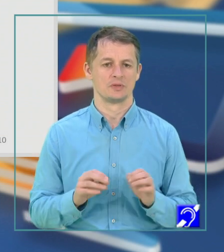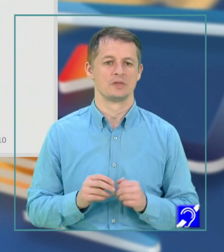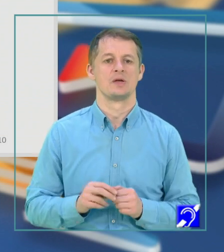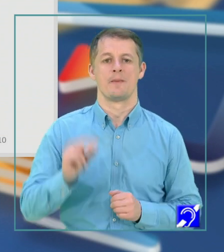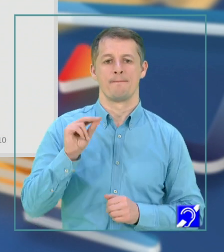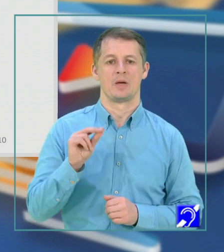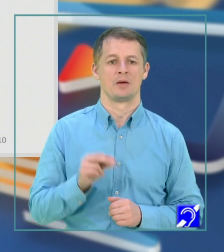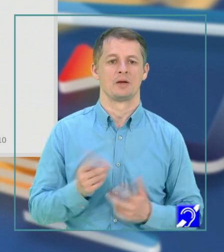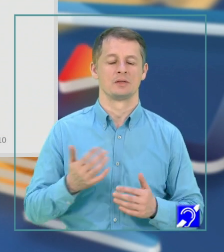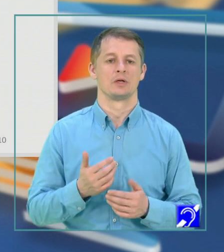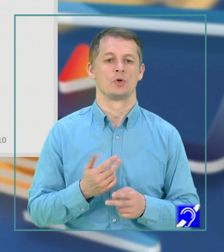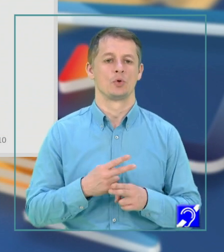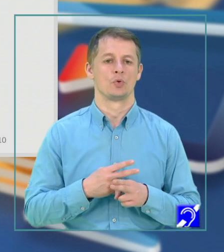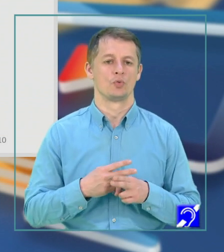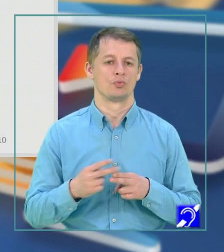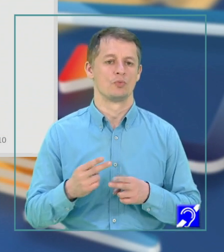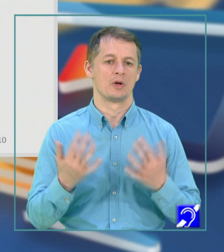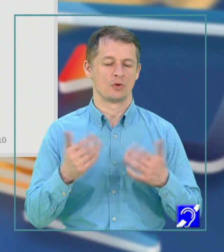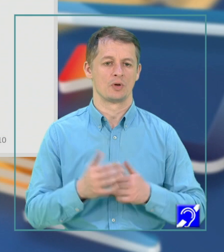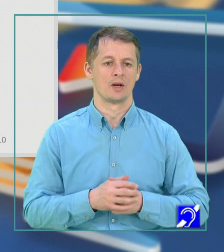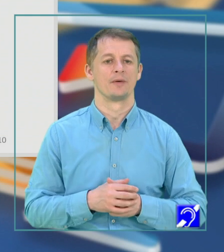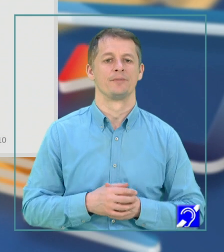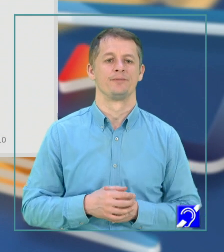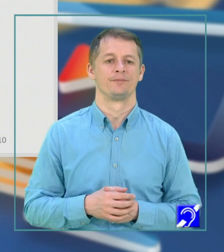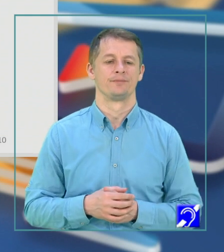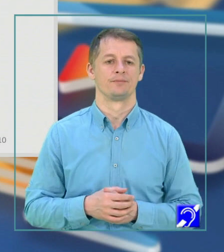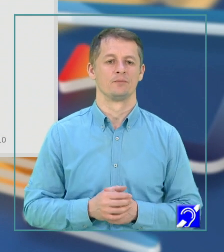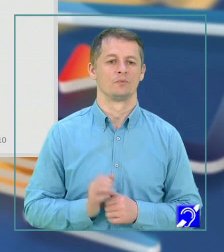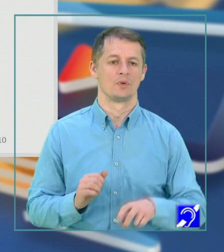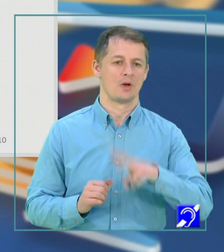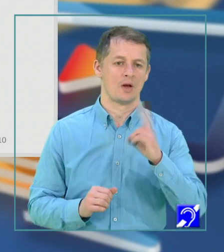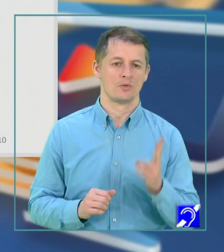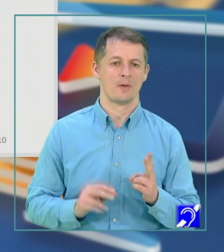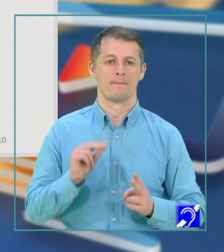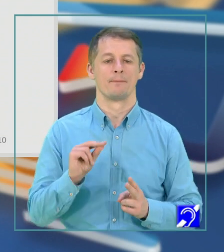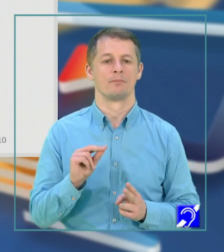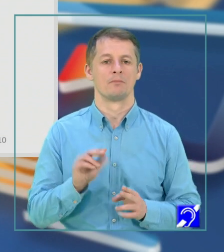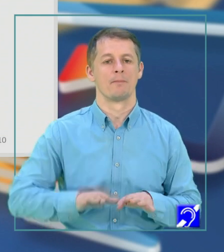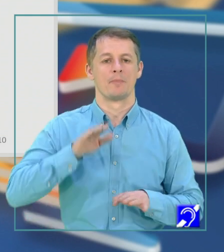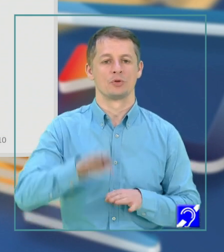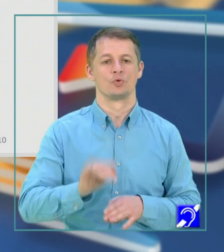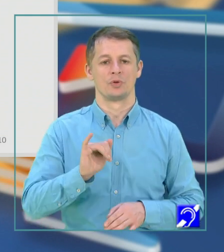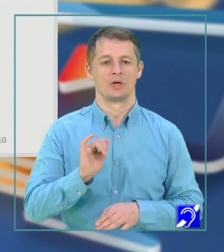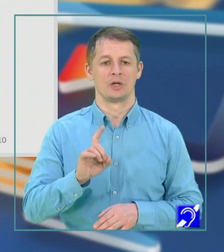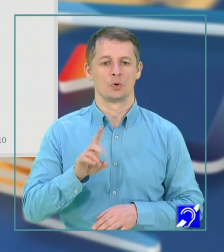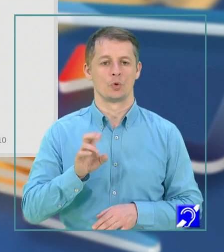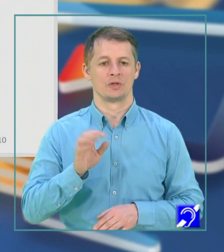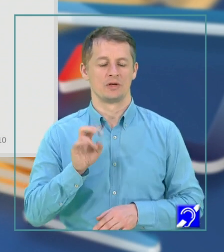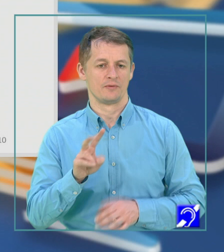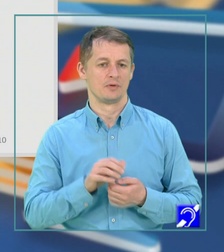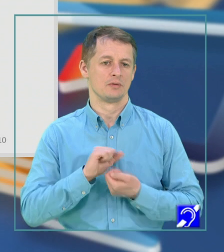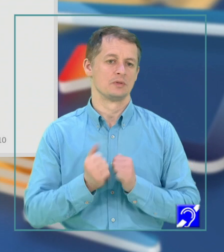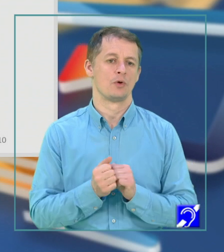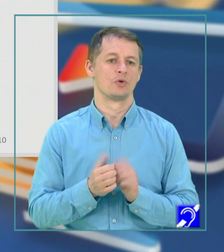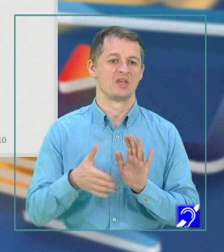este primul număr natural de la care vrem să aibă loc. Etapa a doua se numește pasul inductiv și sau demonstrația